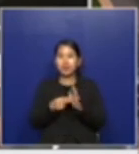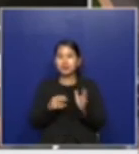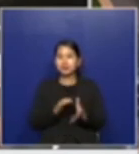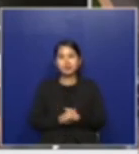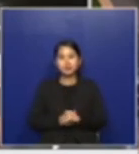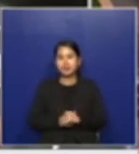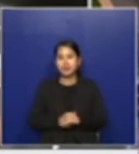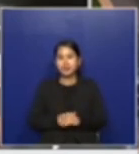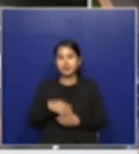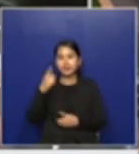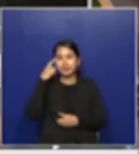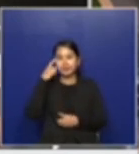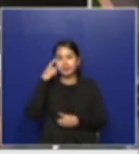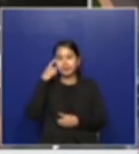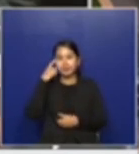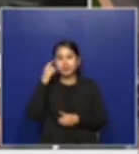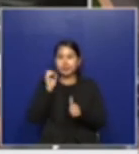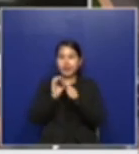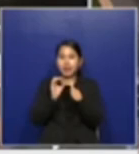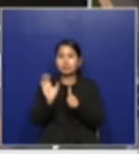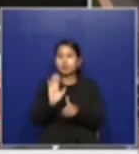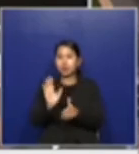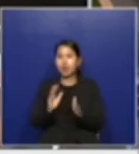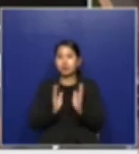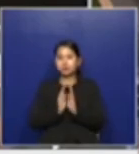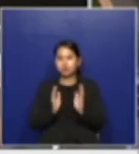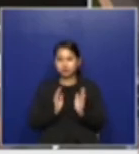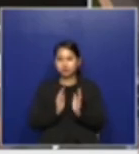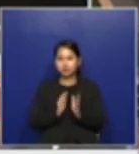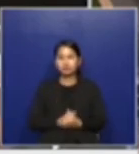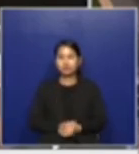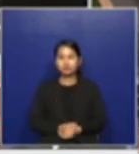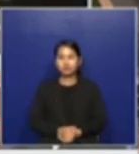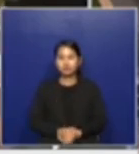องให้ความเห็นกันต่อไปถ้าเป็นอย่างนี้ขอบพระคุณครับ ขอบ